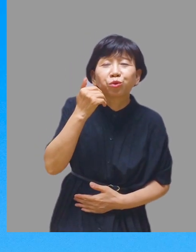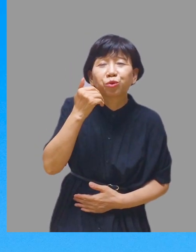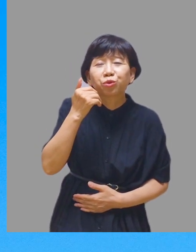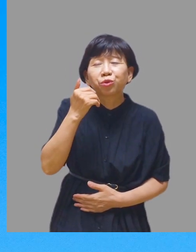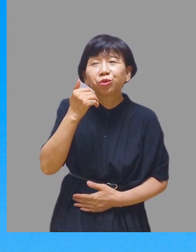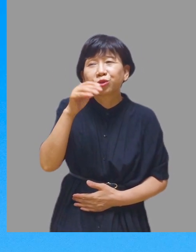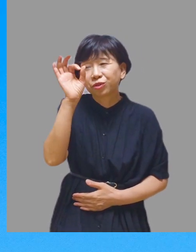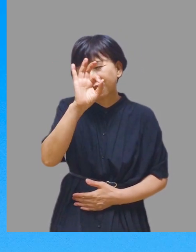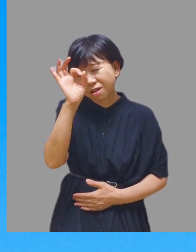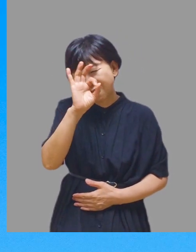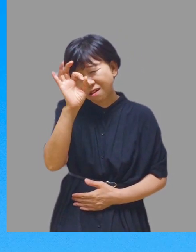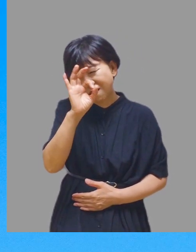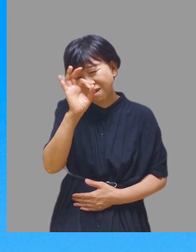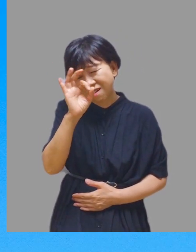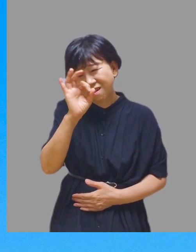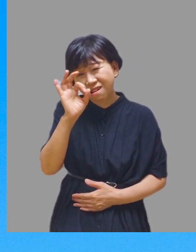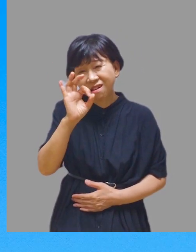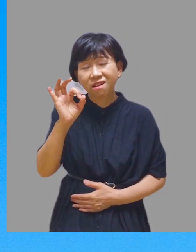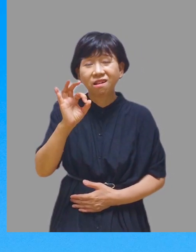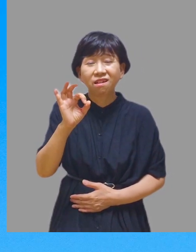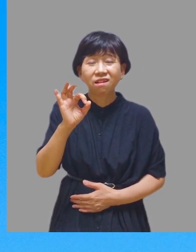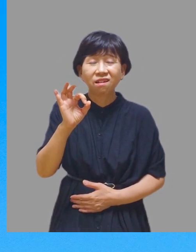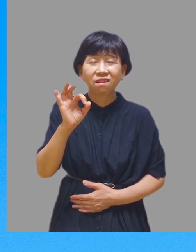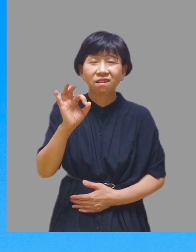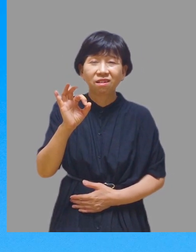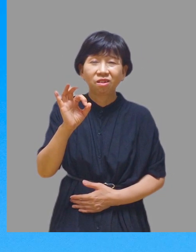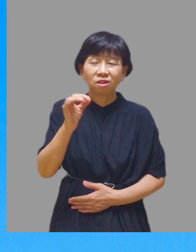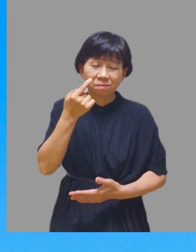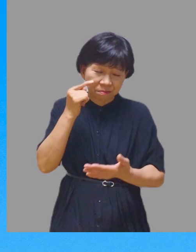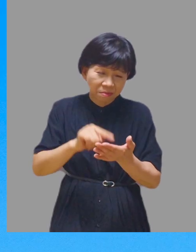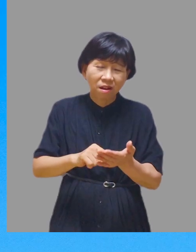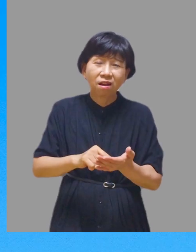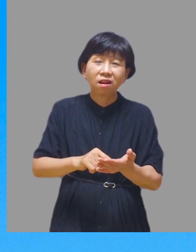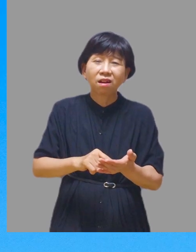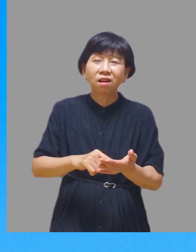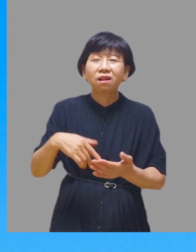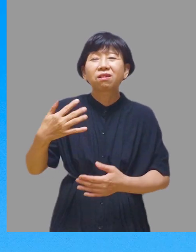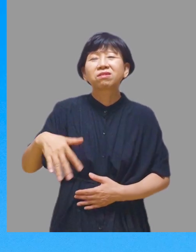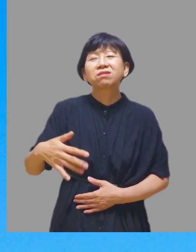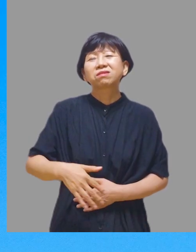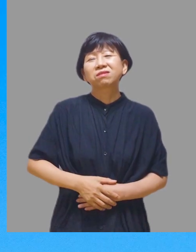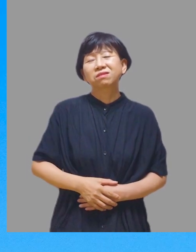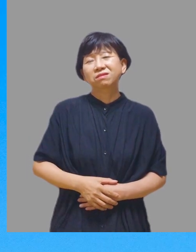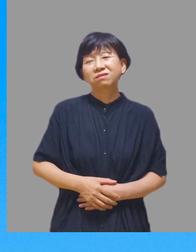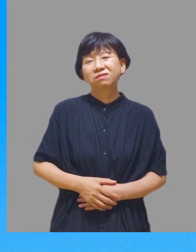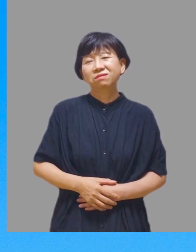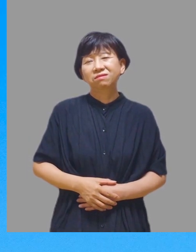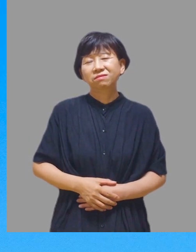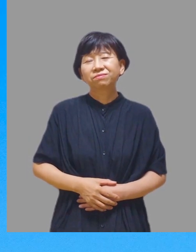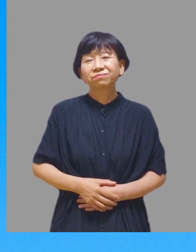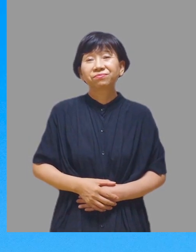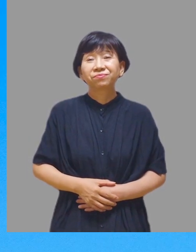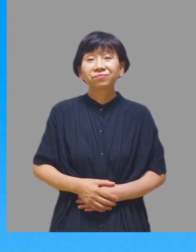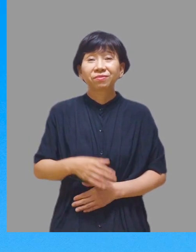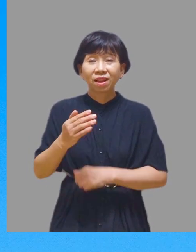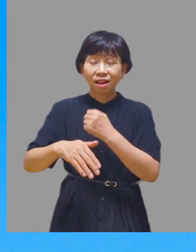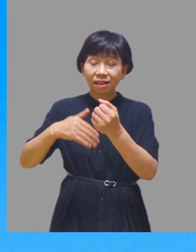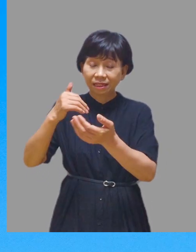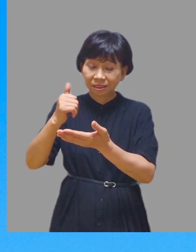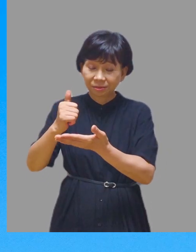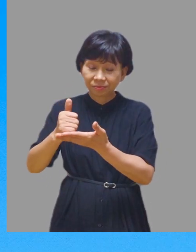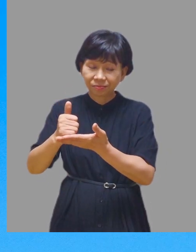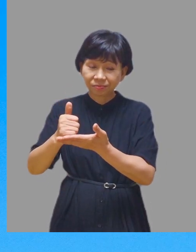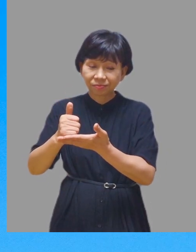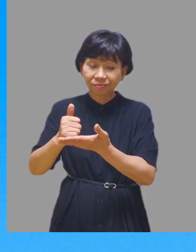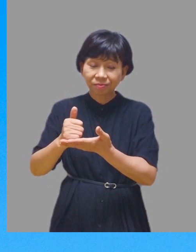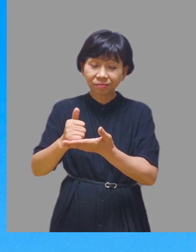가운데서 찾다가 그다음에 뭐라고 나왔어요? 찾지 못하였으므로. 아멘. 하나님은 그 시대